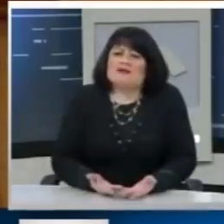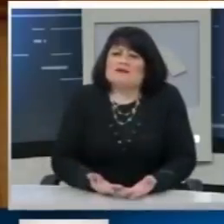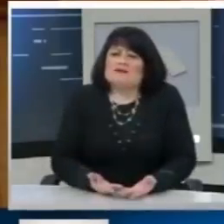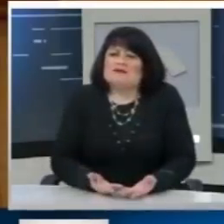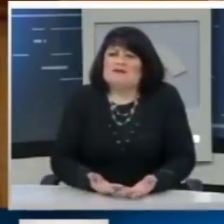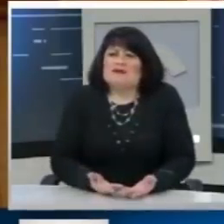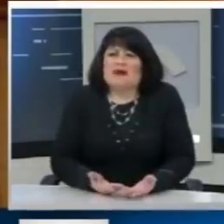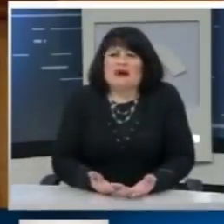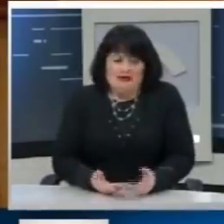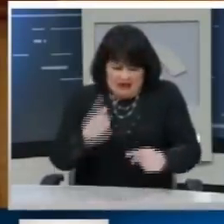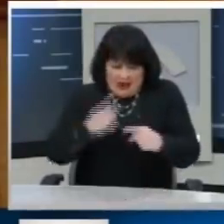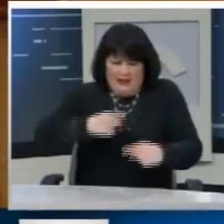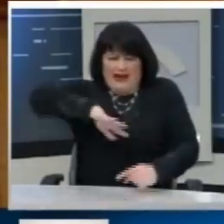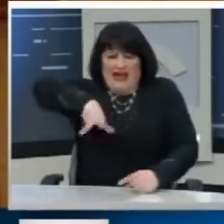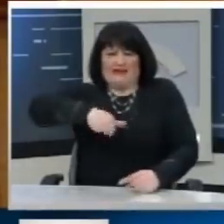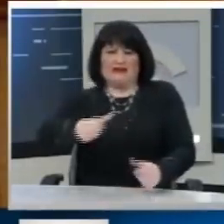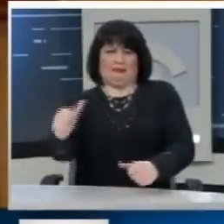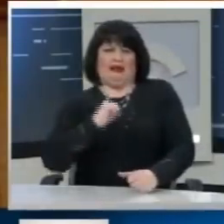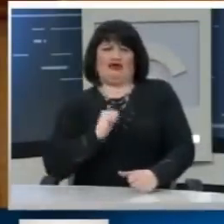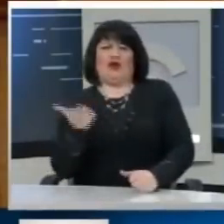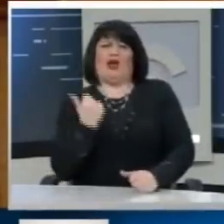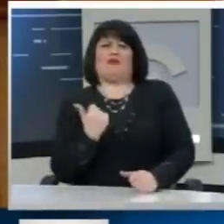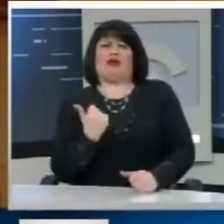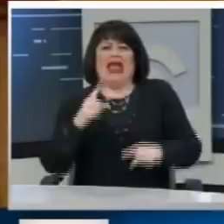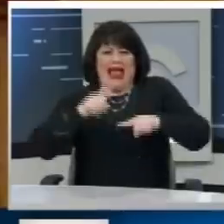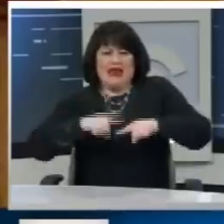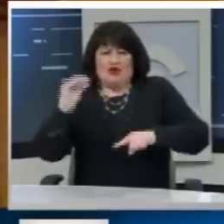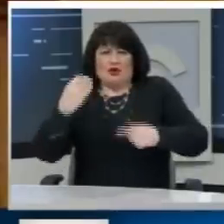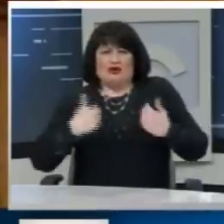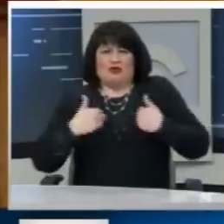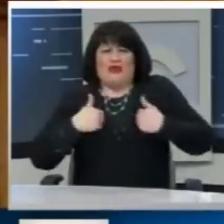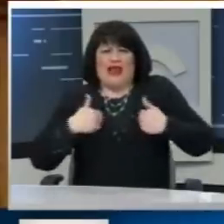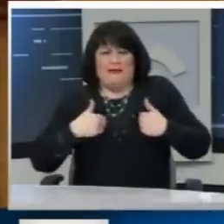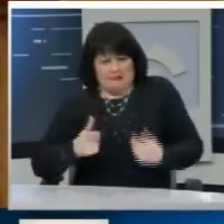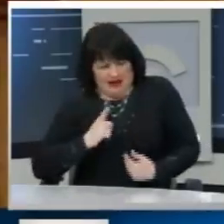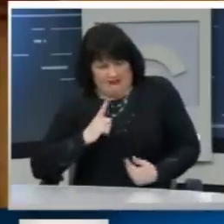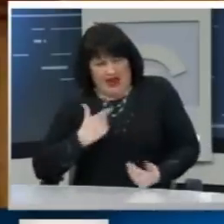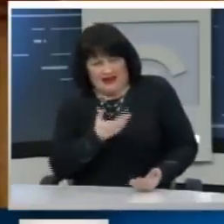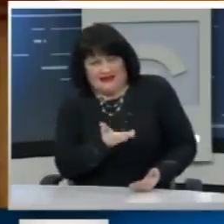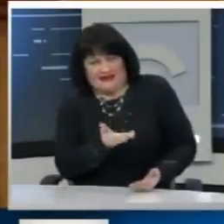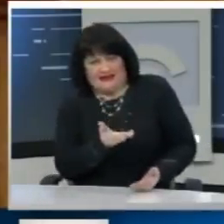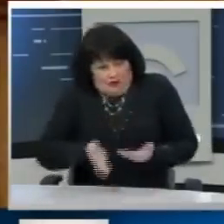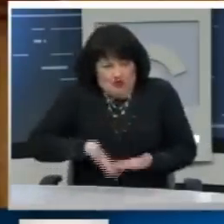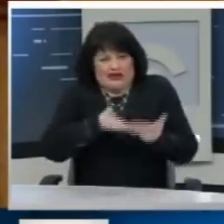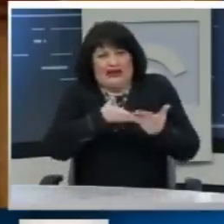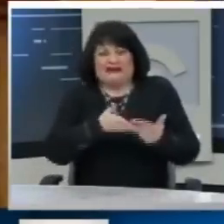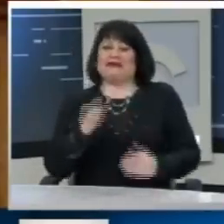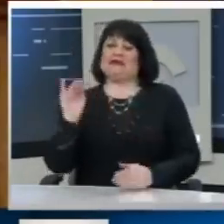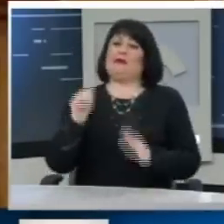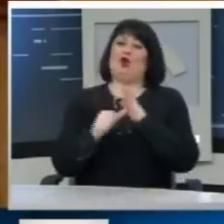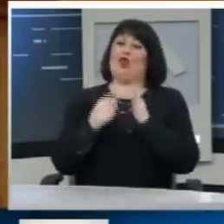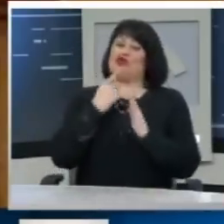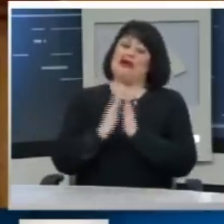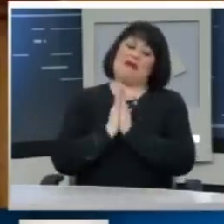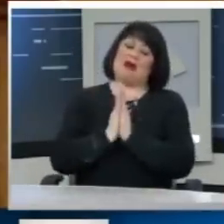κοινοί κλέφτες να ήταν. Δεν τα δίνουν πίσω. Ελληνικός πολιτισμός. Από αυτούς περιμένετε, αυτούς υποστηρίζετε όλοι. Παφίλη, γι' αυτό